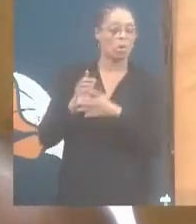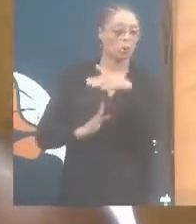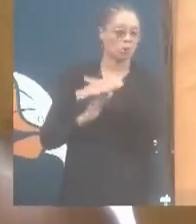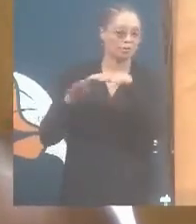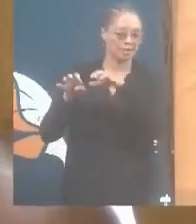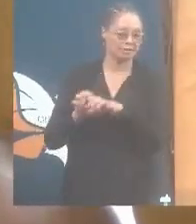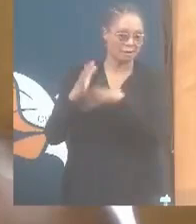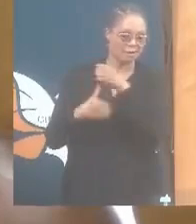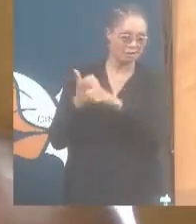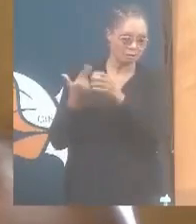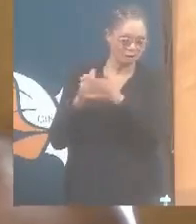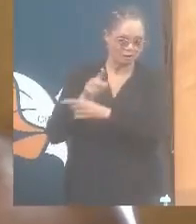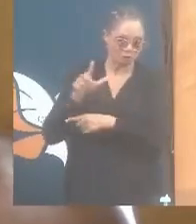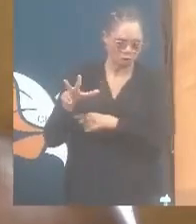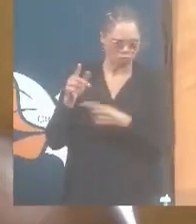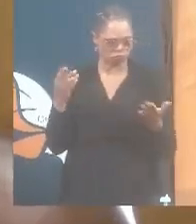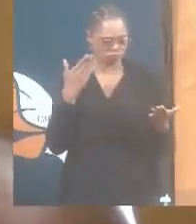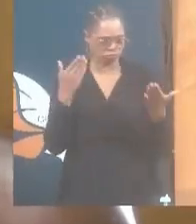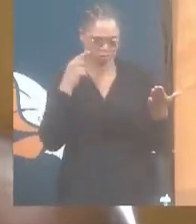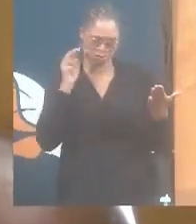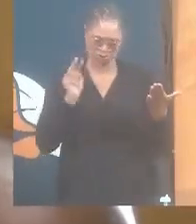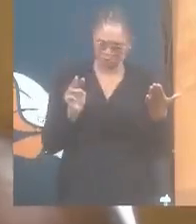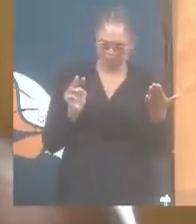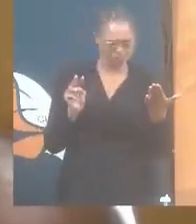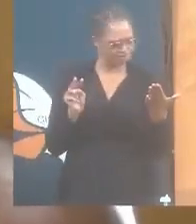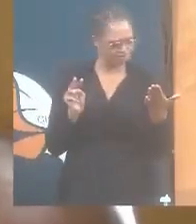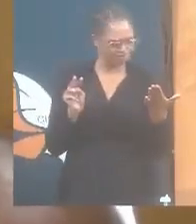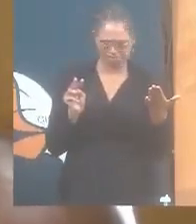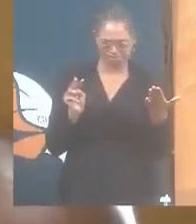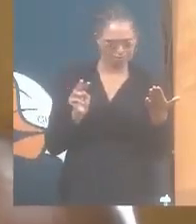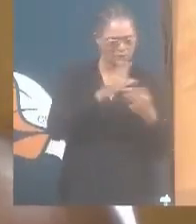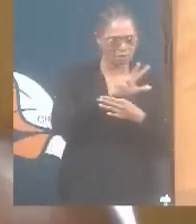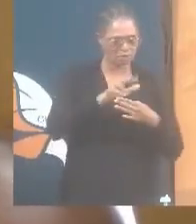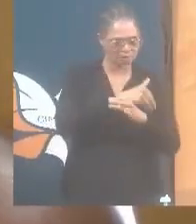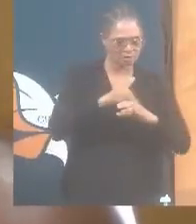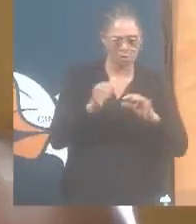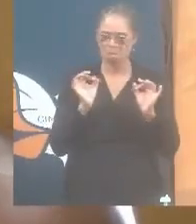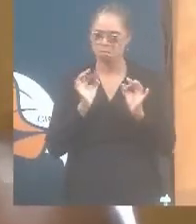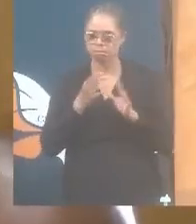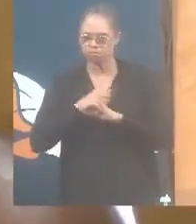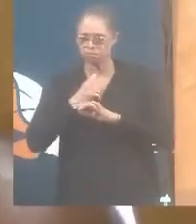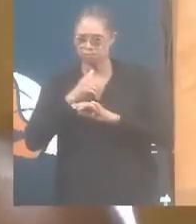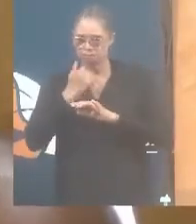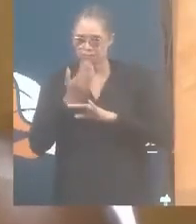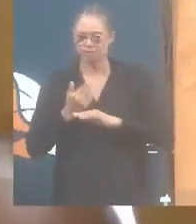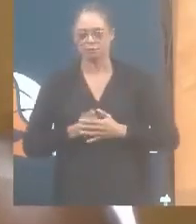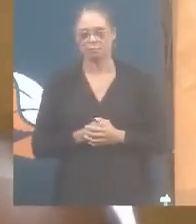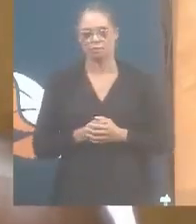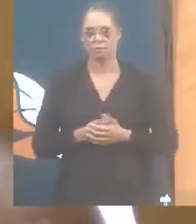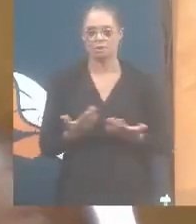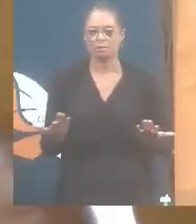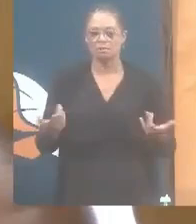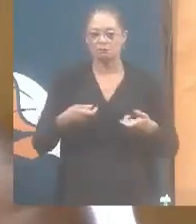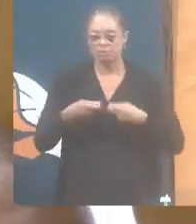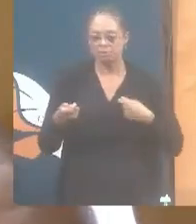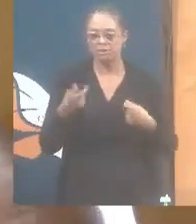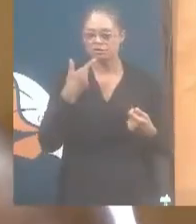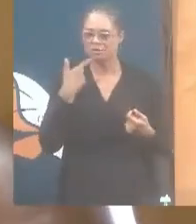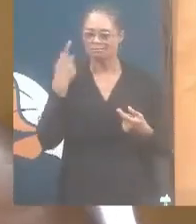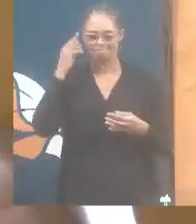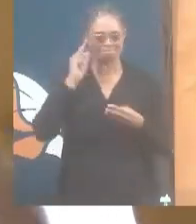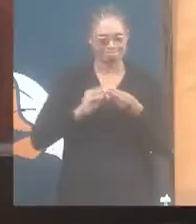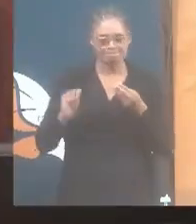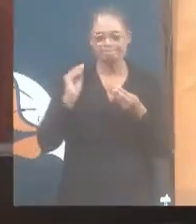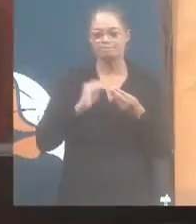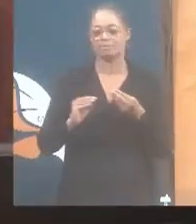administratif 2023 ne reflète pas les prévisions de 33 millions que vous avez apportées. Donc on s'interroge. Là